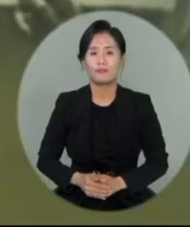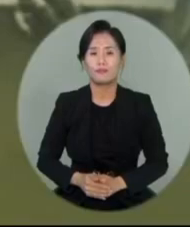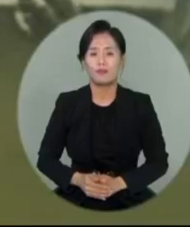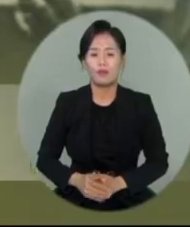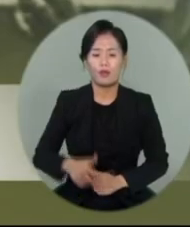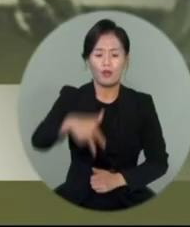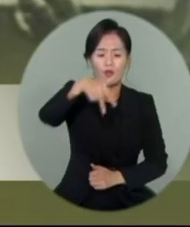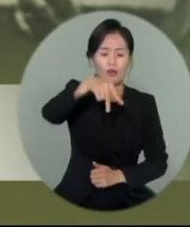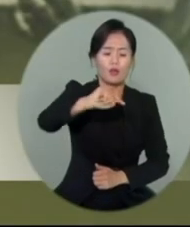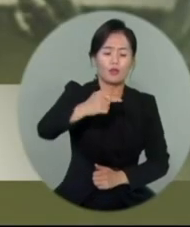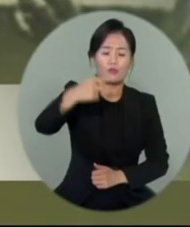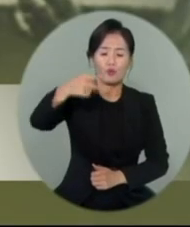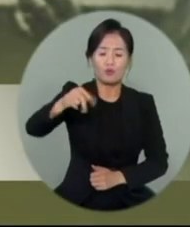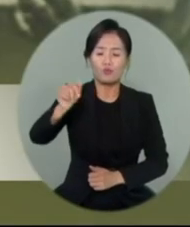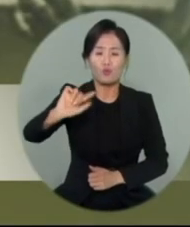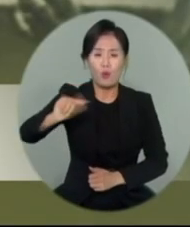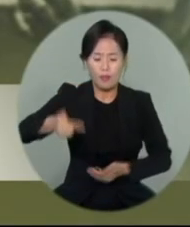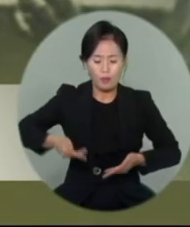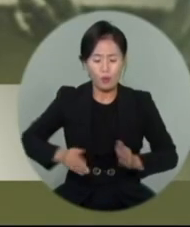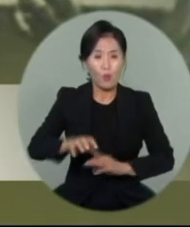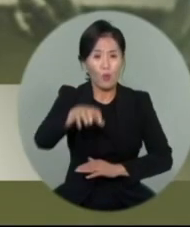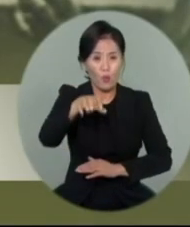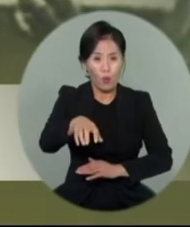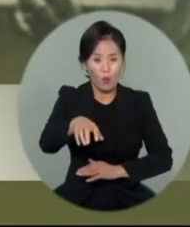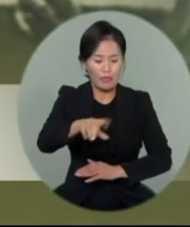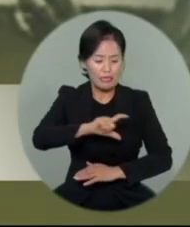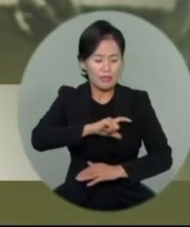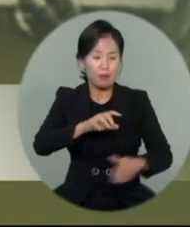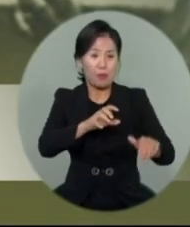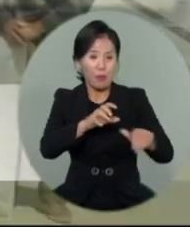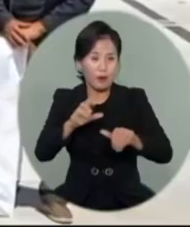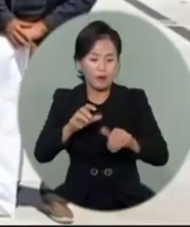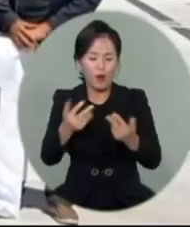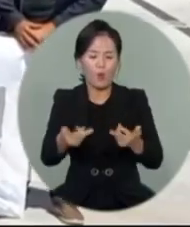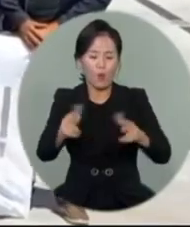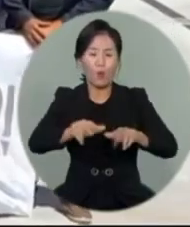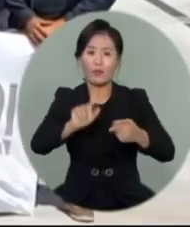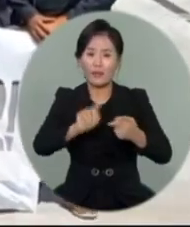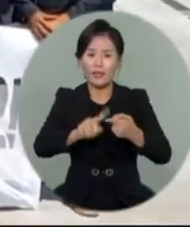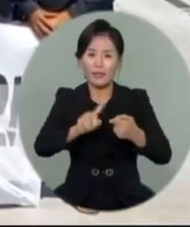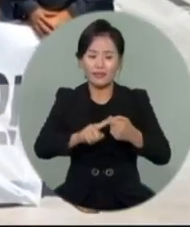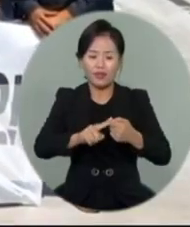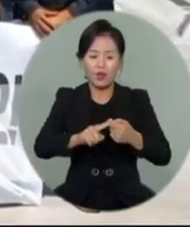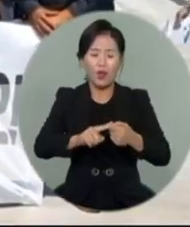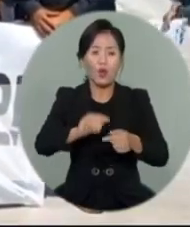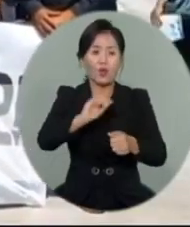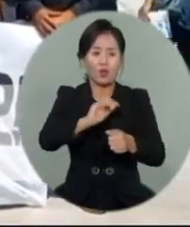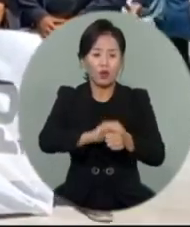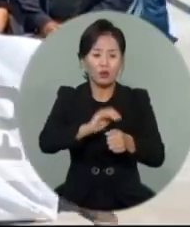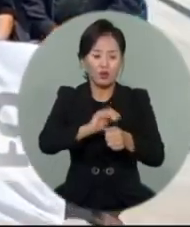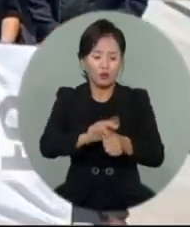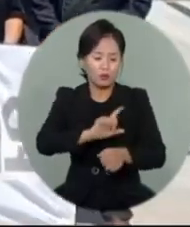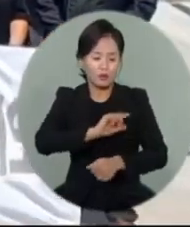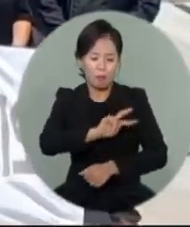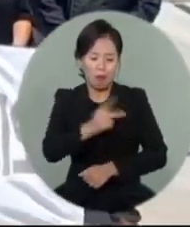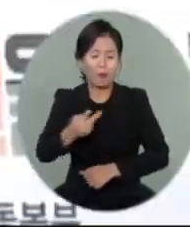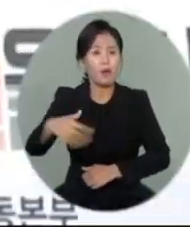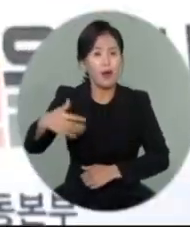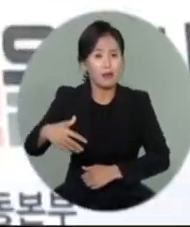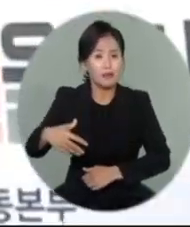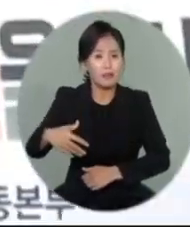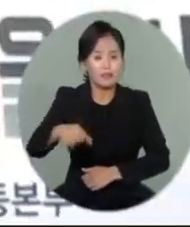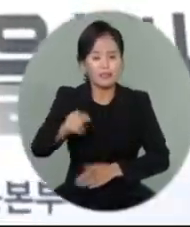전두 한의 고향에 있는 그의 아호를 딴 이래 공원과 관련해 경남 합천군이 이름을 바꾸지 않고 있는 가운데